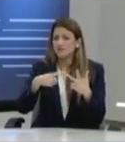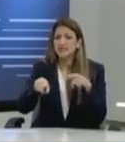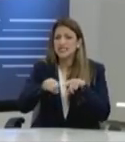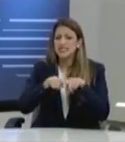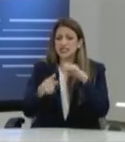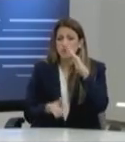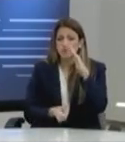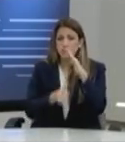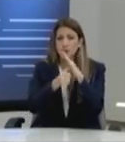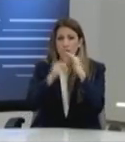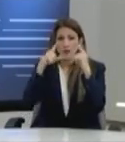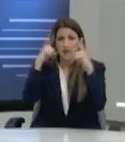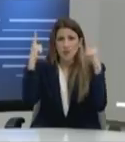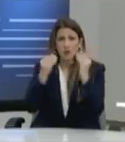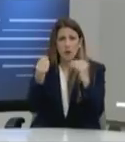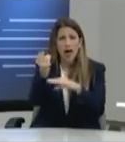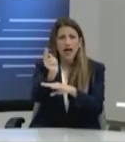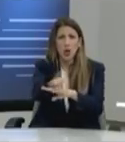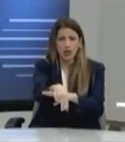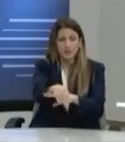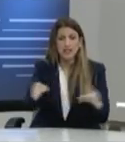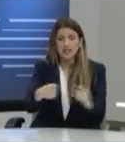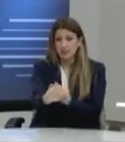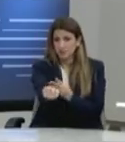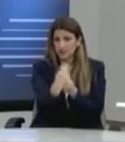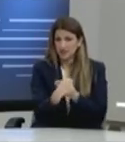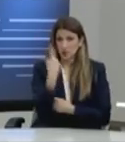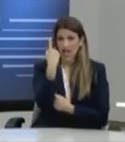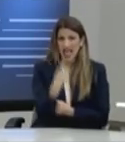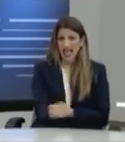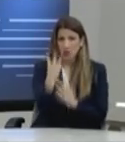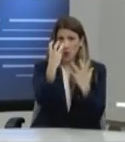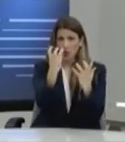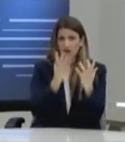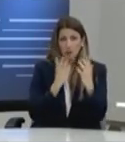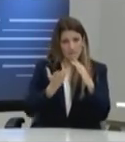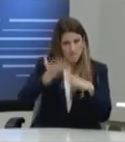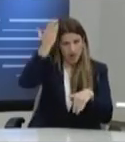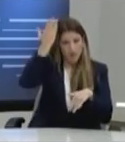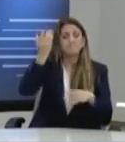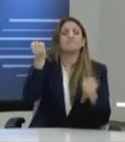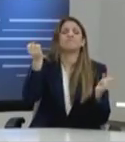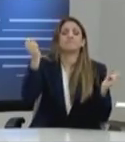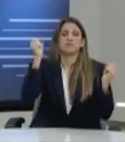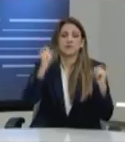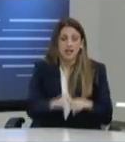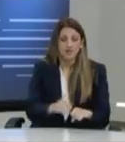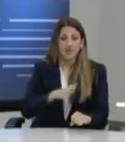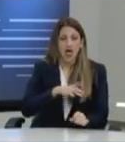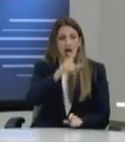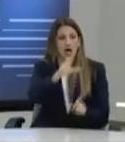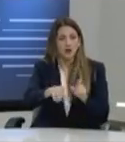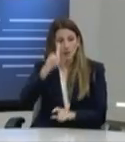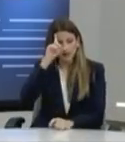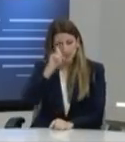αφορά την εκλογή του Προέδρου της Δημοκρατίας συγκεντρώσει άνω των 180 βουλευτών, τότε ναι, οι πολίτες θα